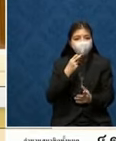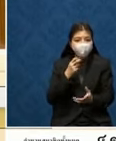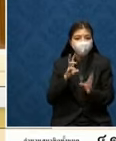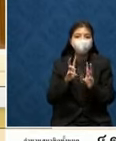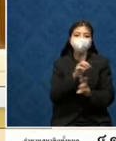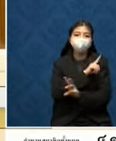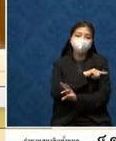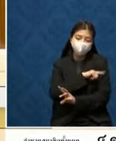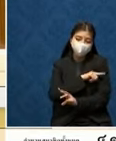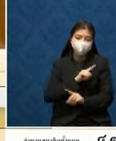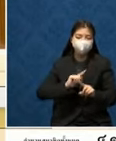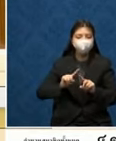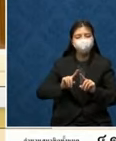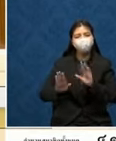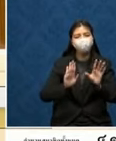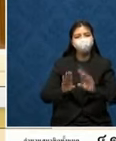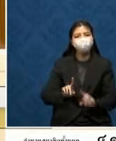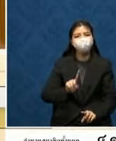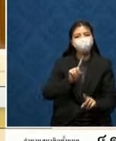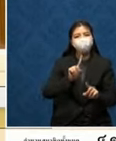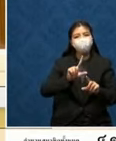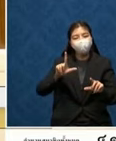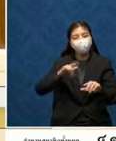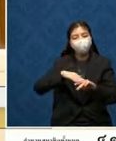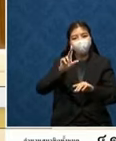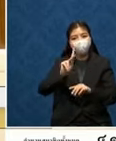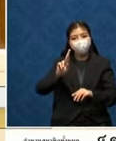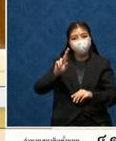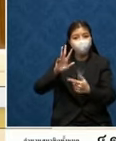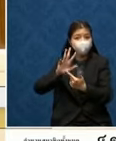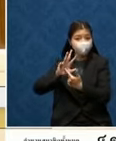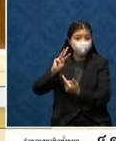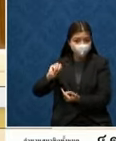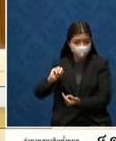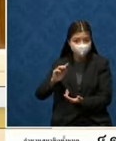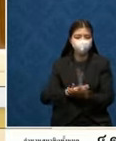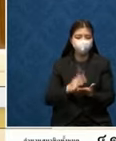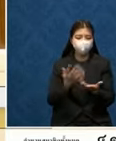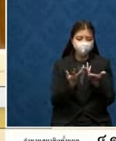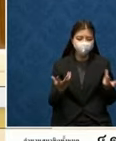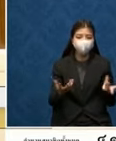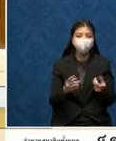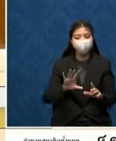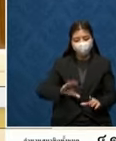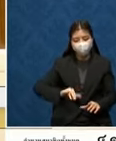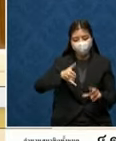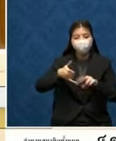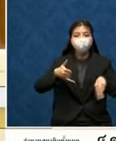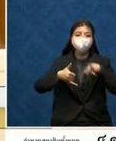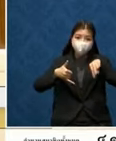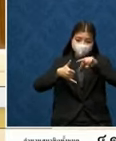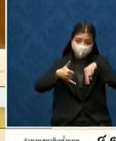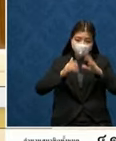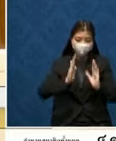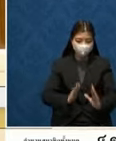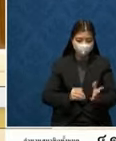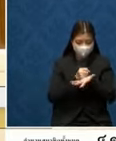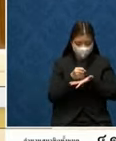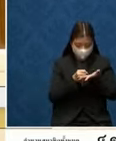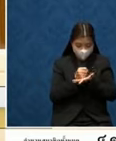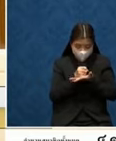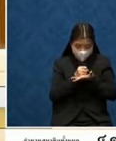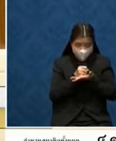900,000กรัมสิ่งสำคัญที่สุดวันนี้ก็คือเรื่องมิติการฟื้นฟูบำบัดรักษาคนที่ตยา